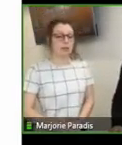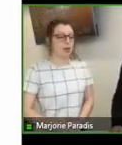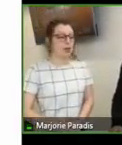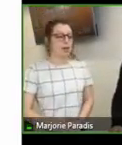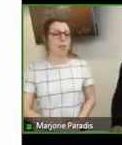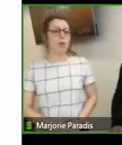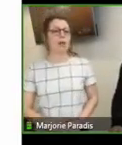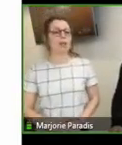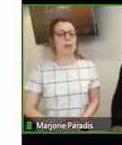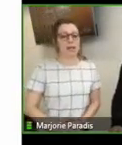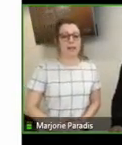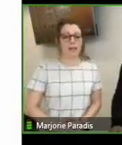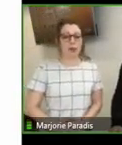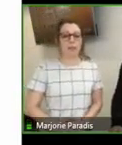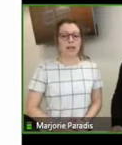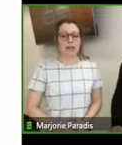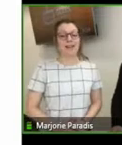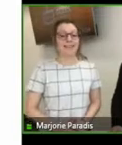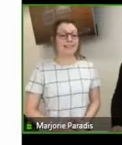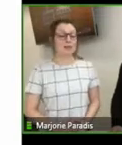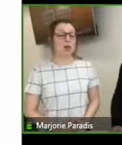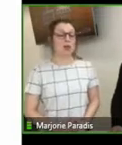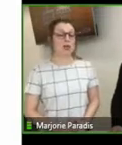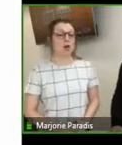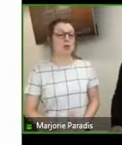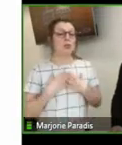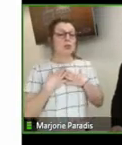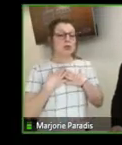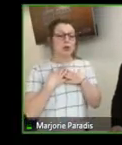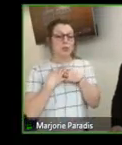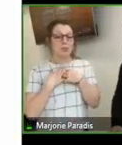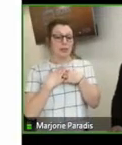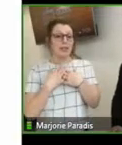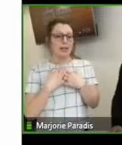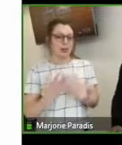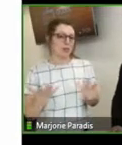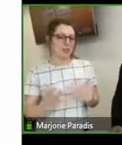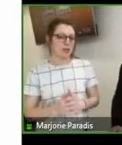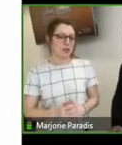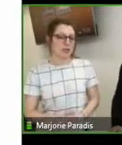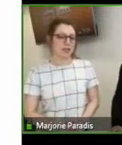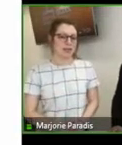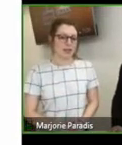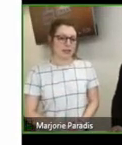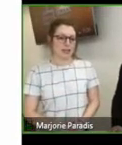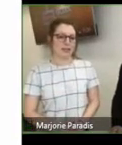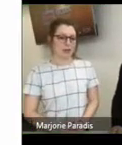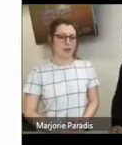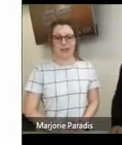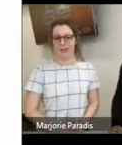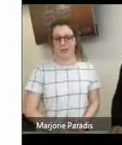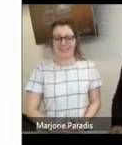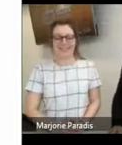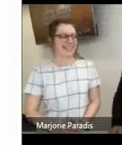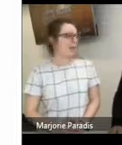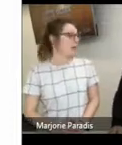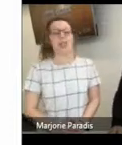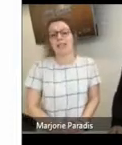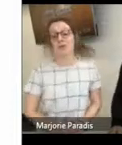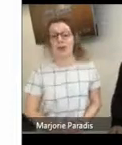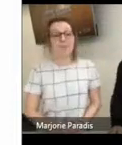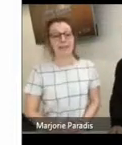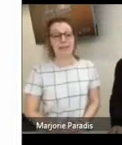nouvelle-là? Et pourquoi ne pas la transformer en une histoire dont nous sommes les héros? Je ne sais pas s'il y en a certains d'entre vous,